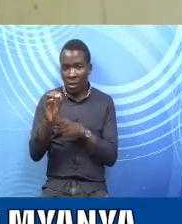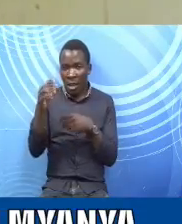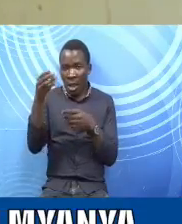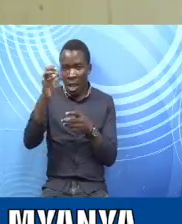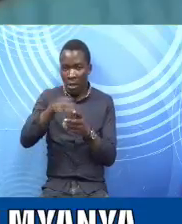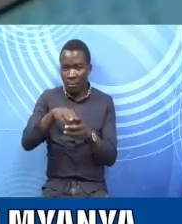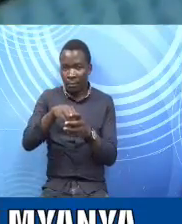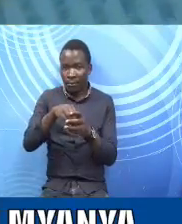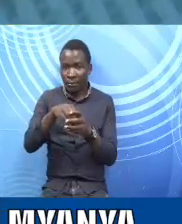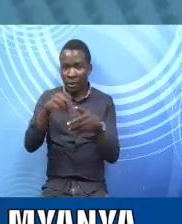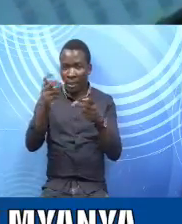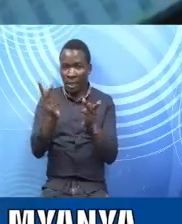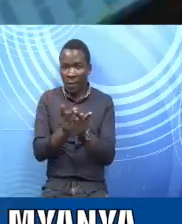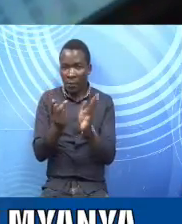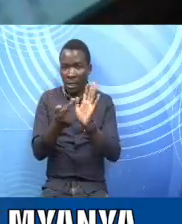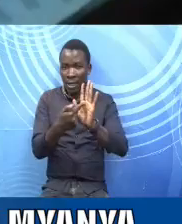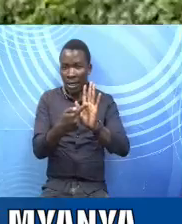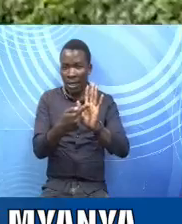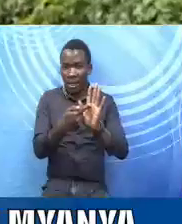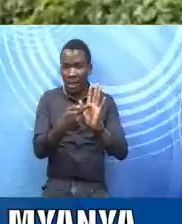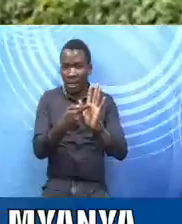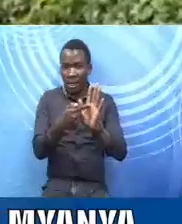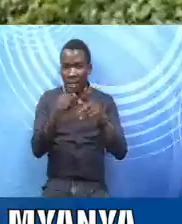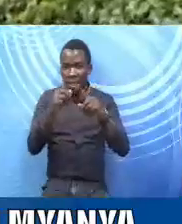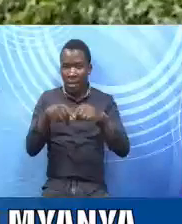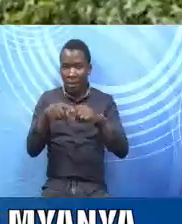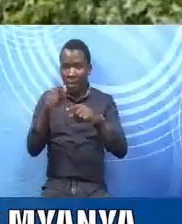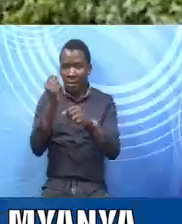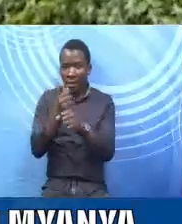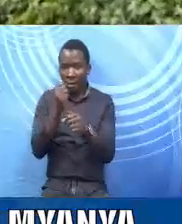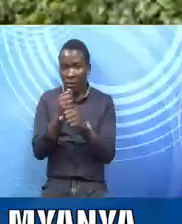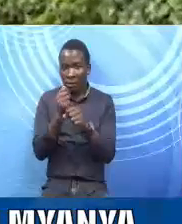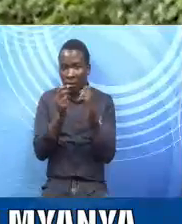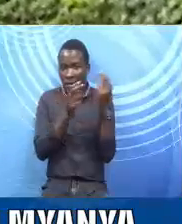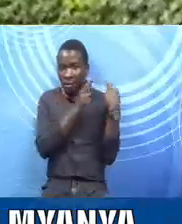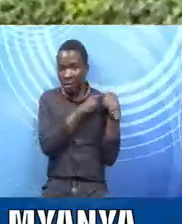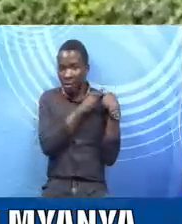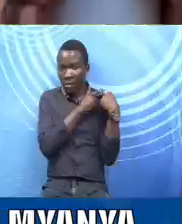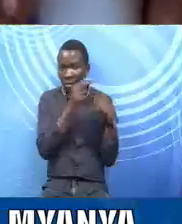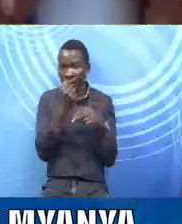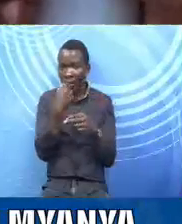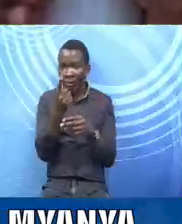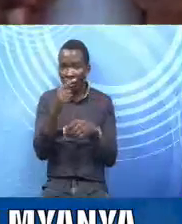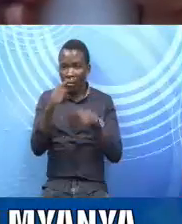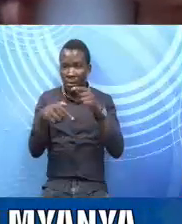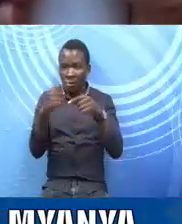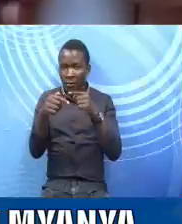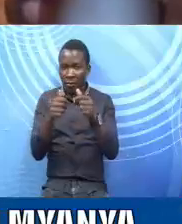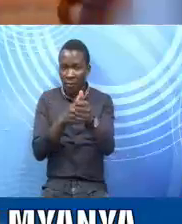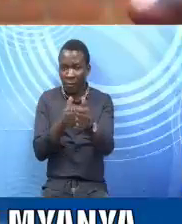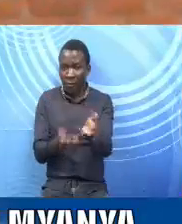Harimo n'aho byagaragaye ko biterwa n'abakozi babishinzwe, aho ni ugukomeza bakavuga ko bazakomeza